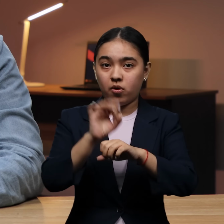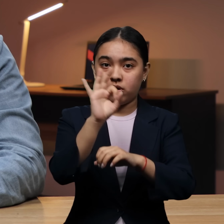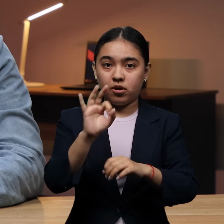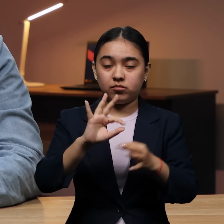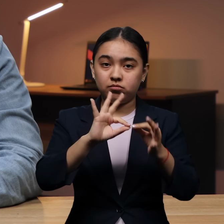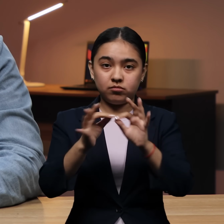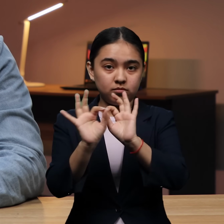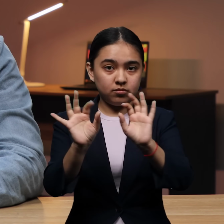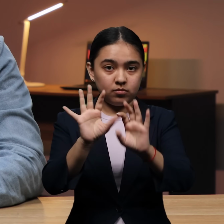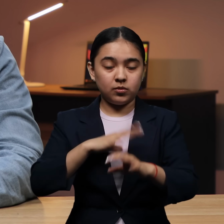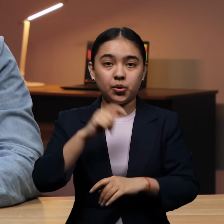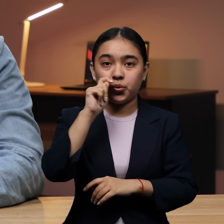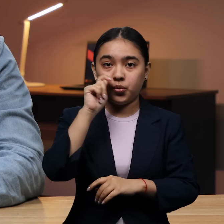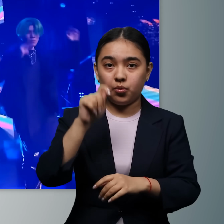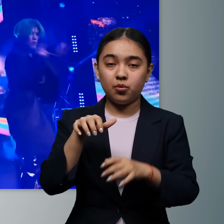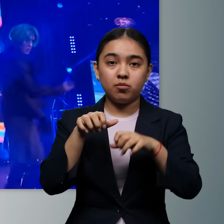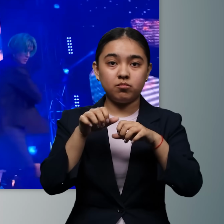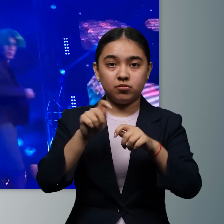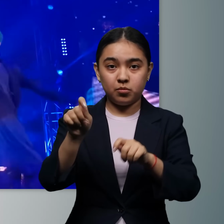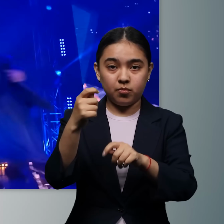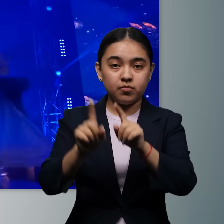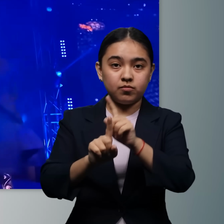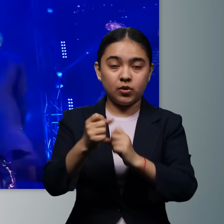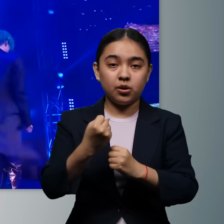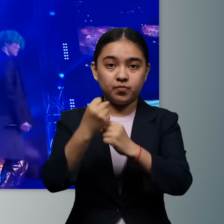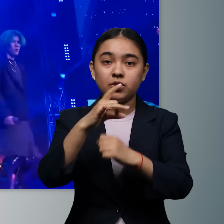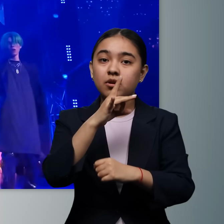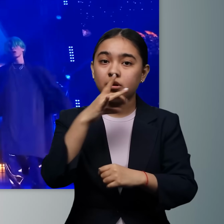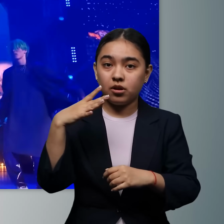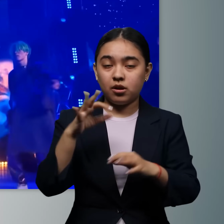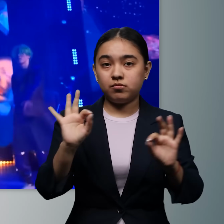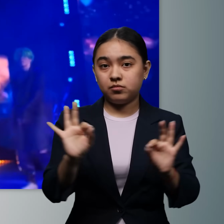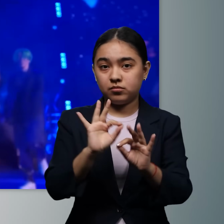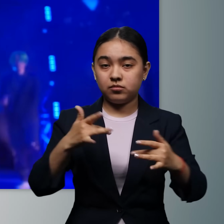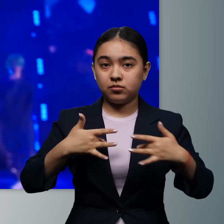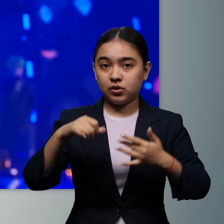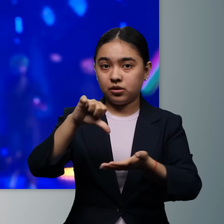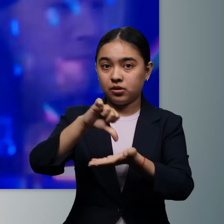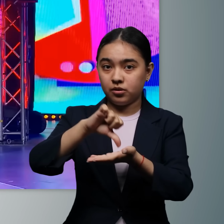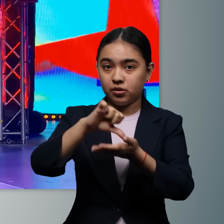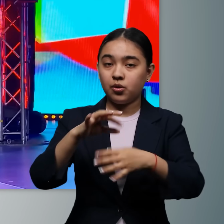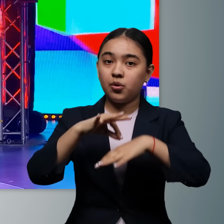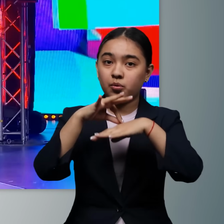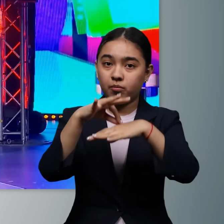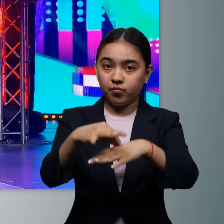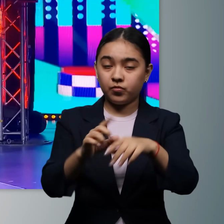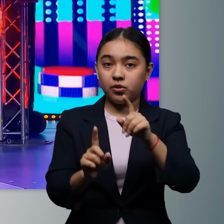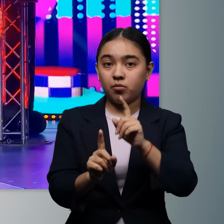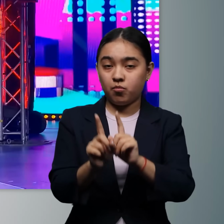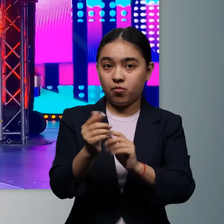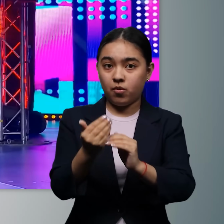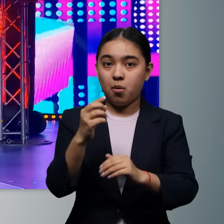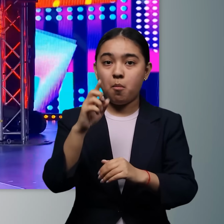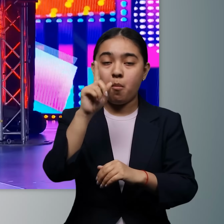hafta batafsil to'xtalgandik. Ukrainaga bosqinni qo'llab-quvvatlagan rossiyalik qo'shiqchilar ishtirokidagi konsertni o'tkazishdan